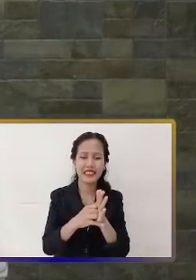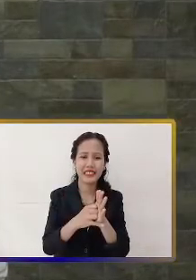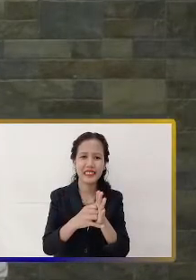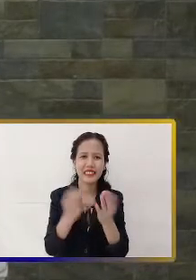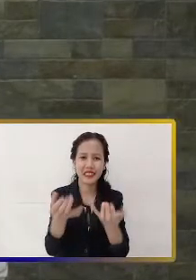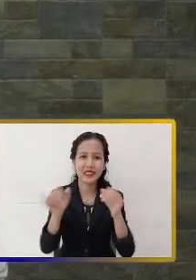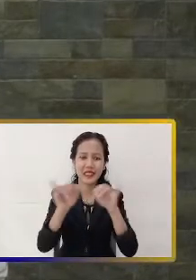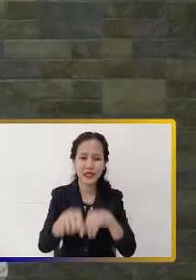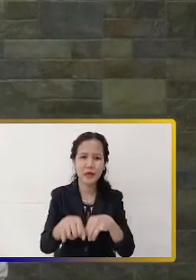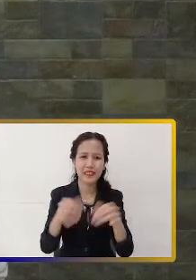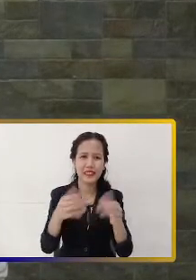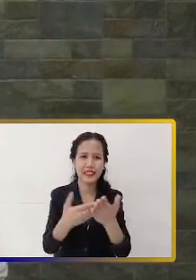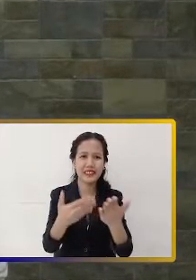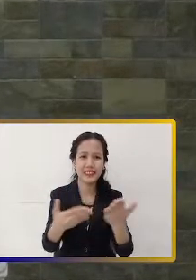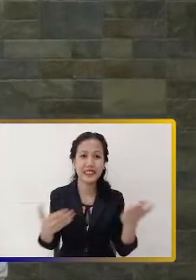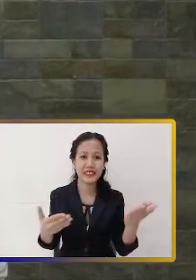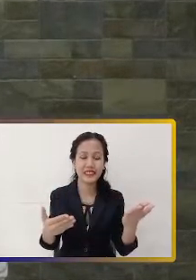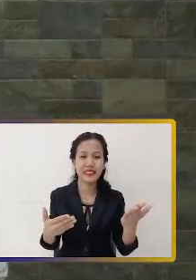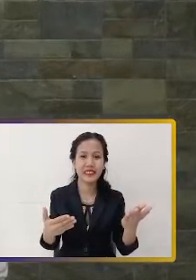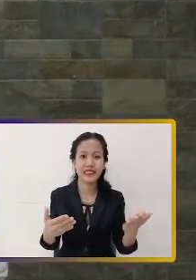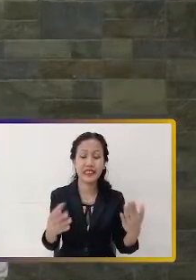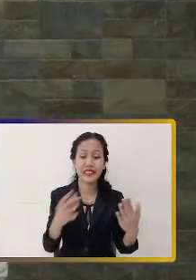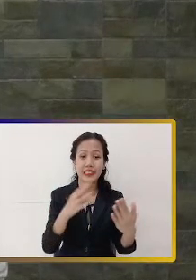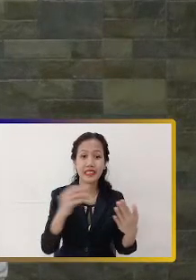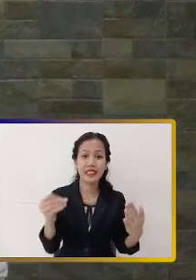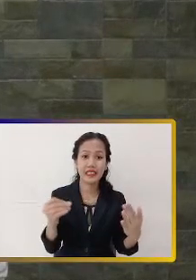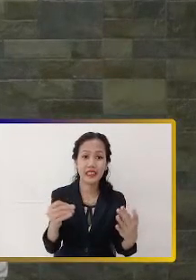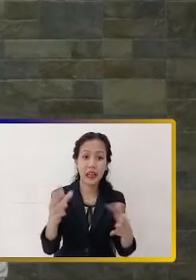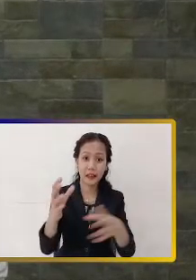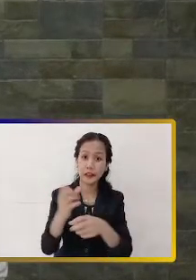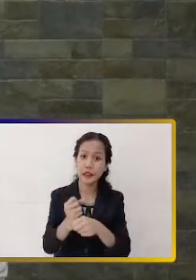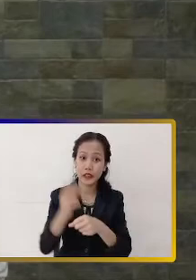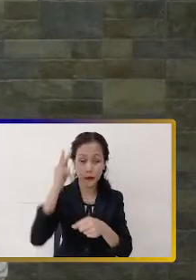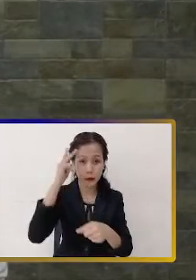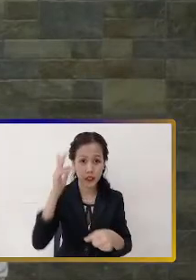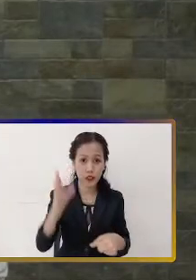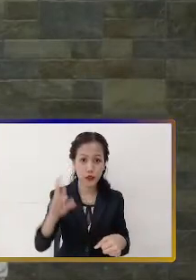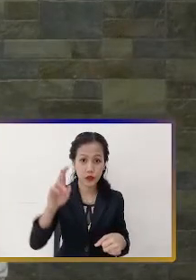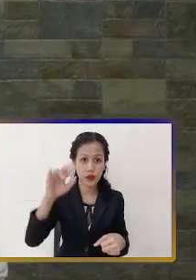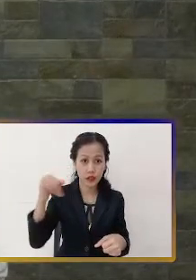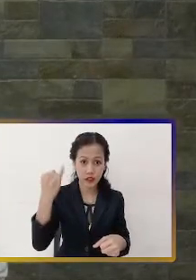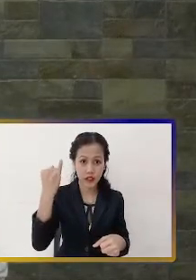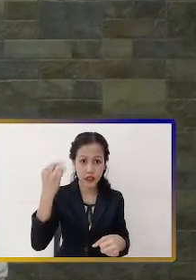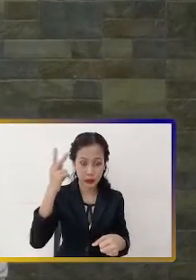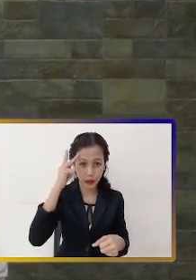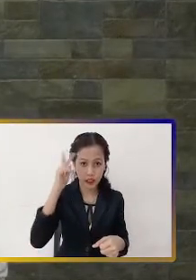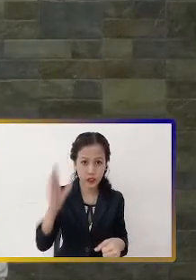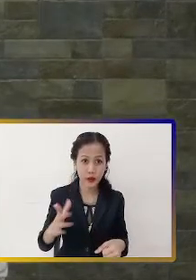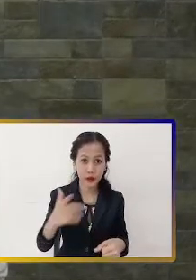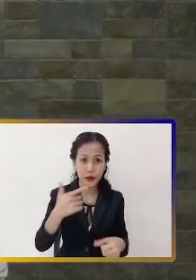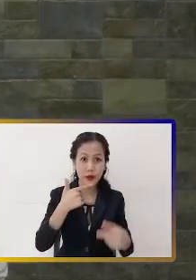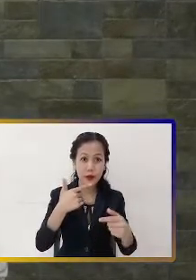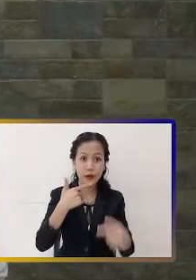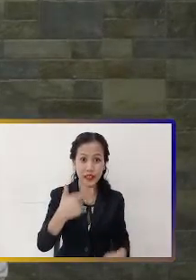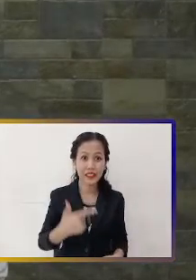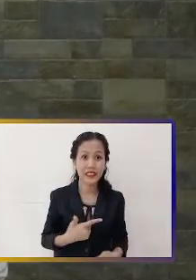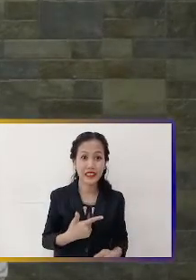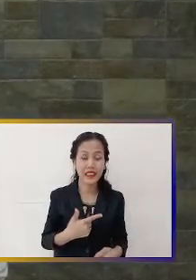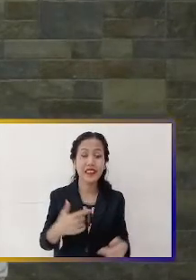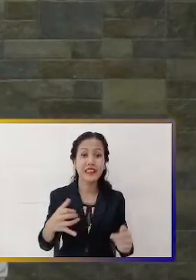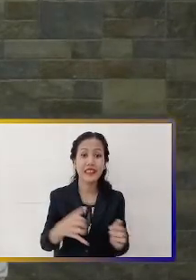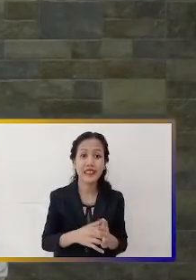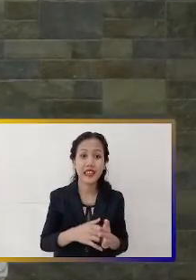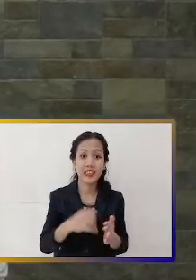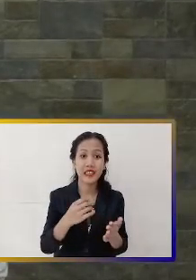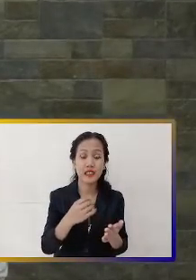Nakuha ko yung nakadisplay. At kumuha rin si Pastor RJ, kumuha rin si Pastor Louie. Mga kapatid, nabayaran ko po yan. Hindi